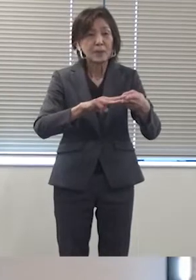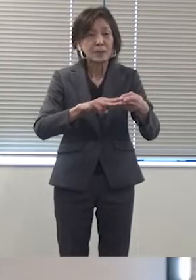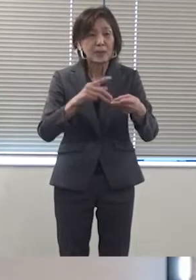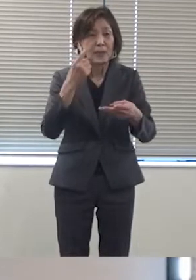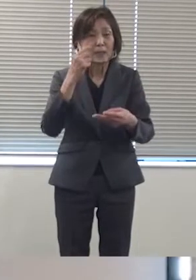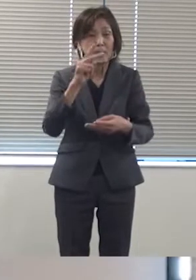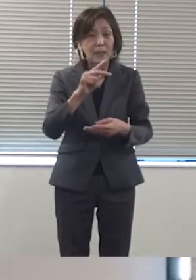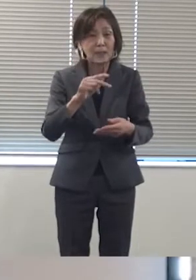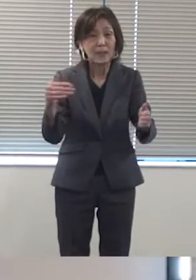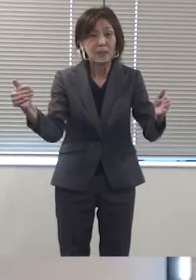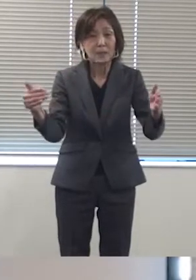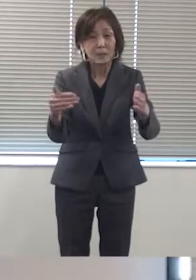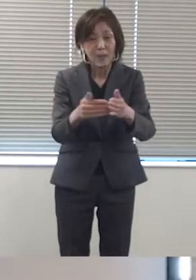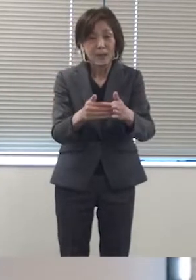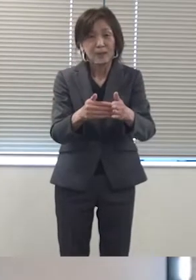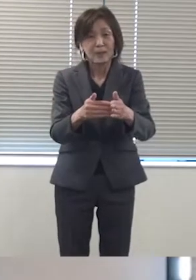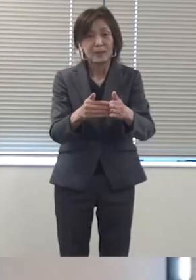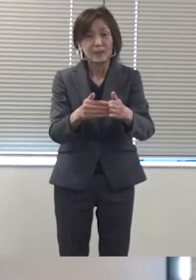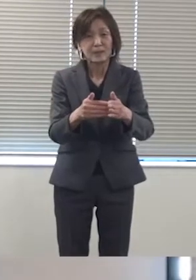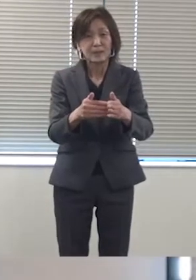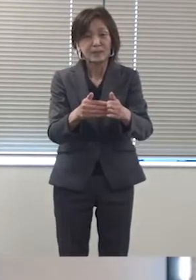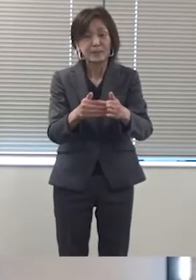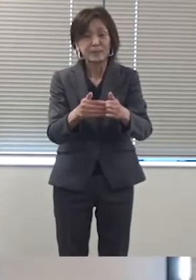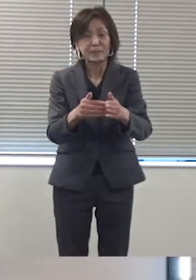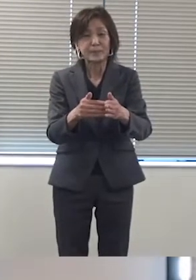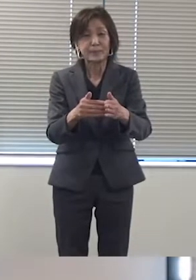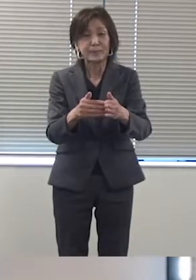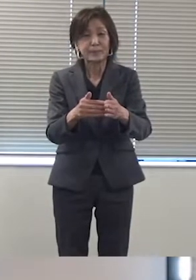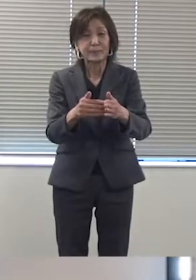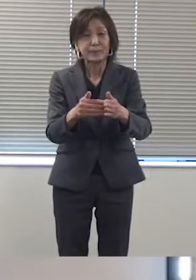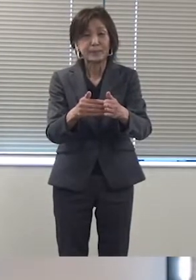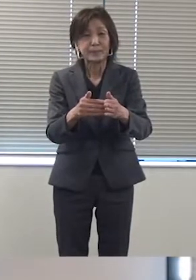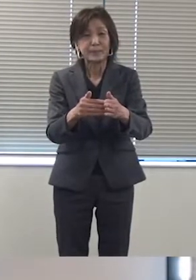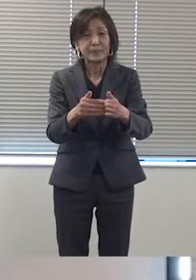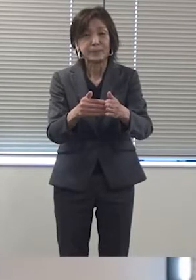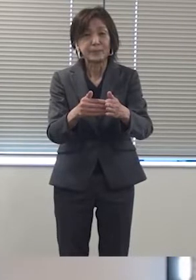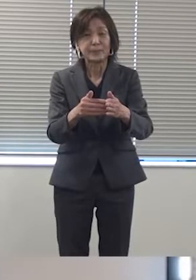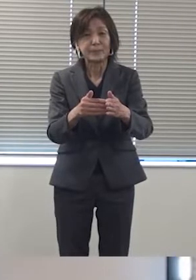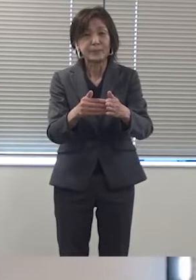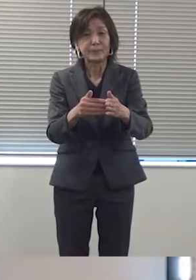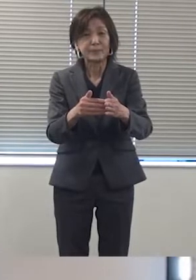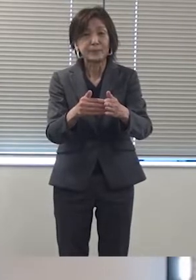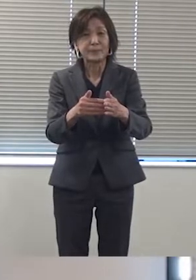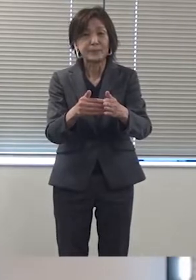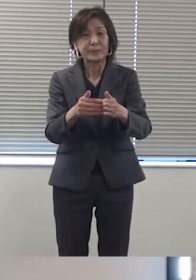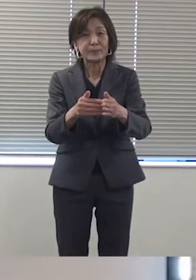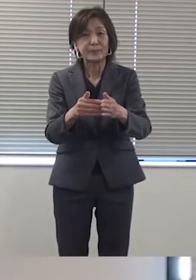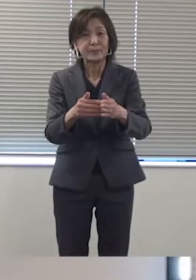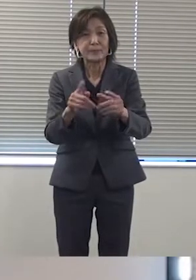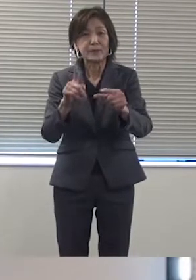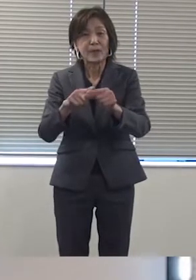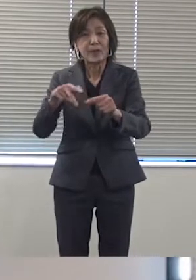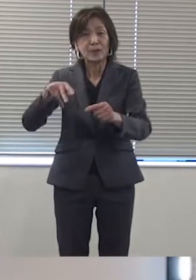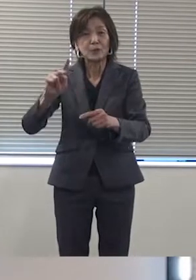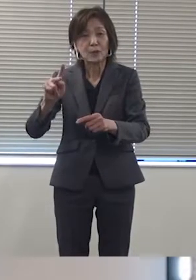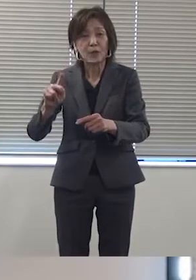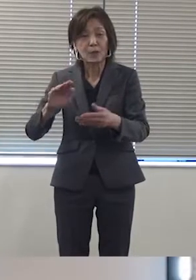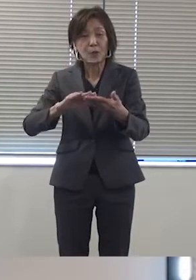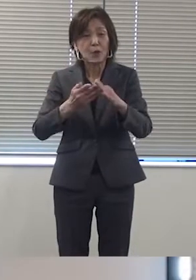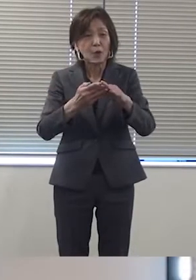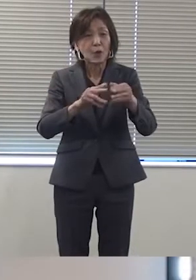入っております。それで、中塚の町田病院側からやっておりま